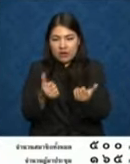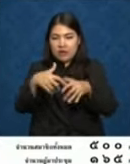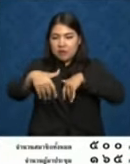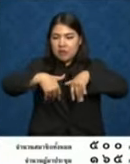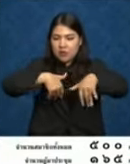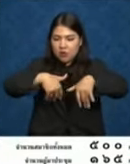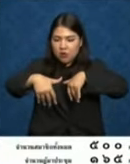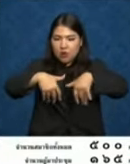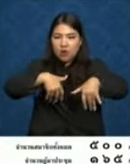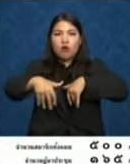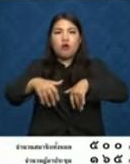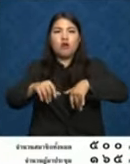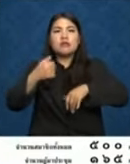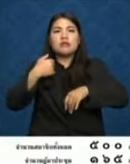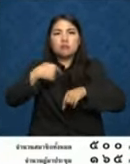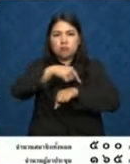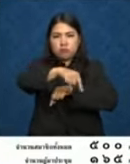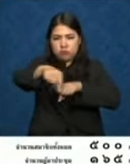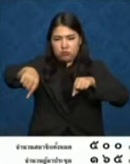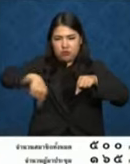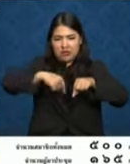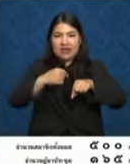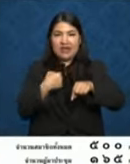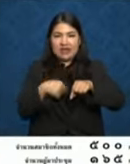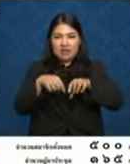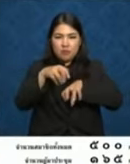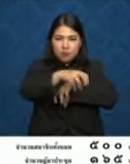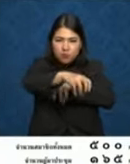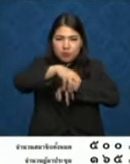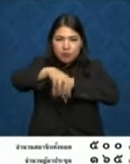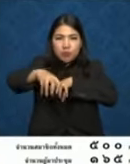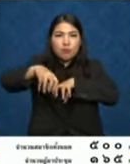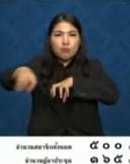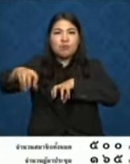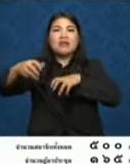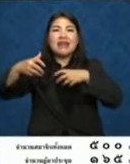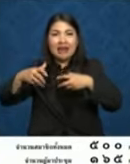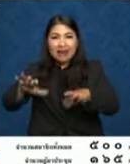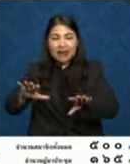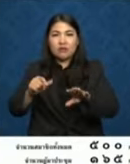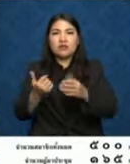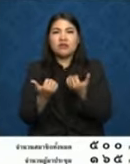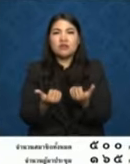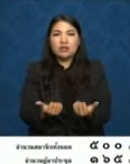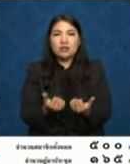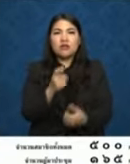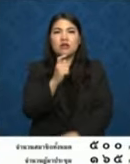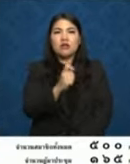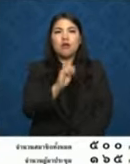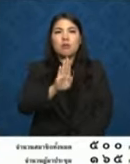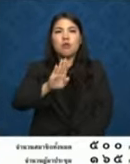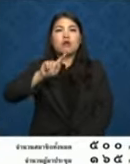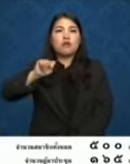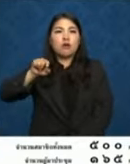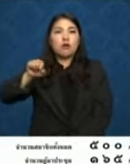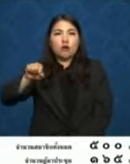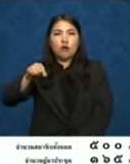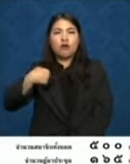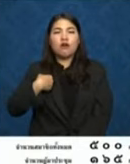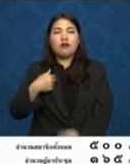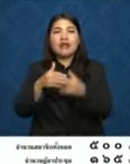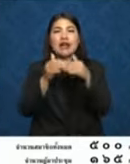ออกมายังรอบๆอำเภอท่าบ่อนะครับจำนวนประชากรขององค์การบริหารส่วนตำบลท่าบ่อมีทั้